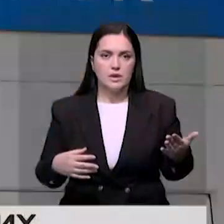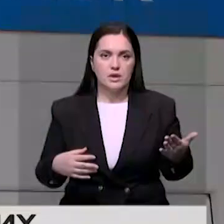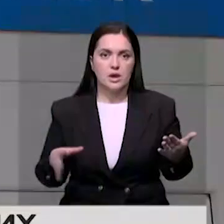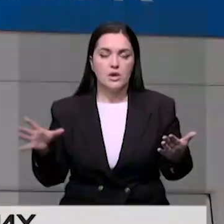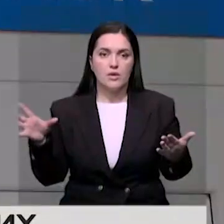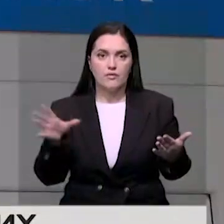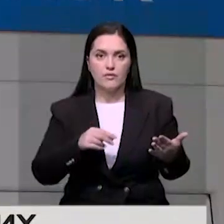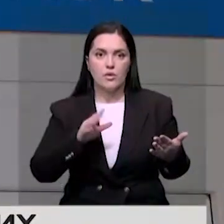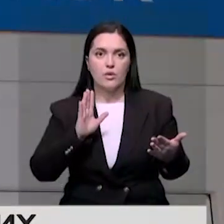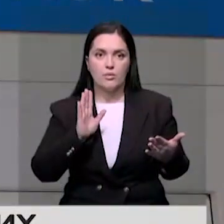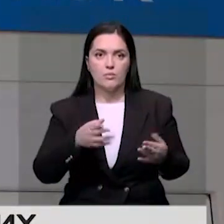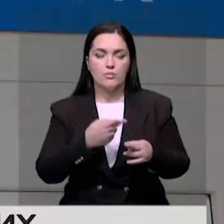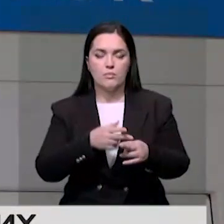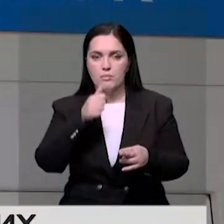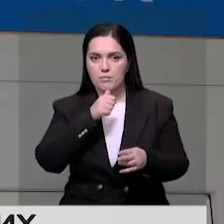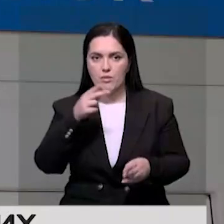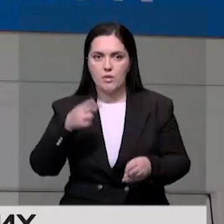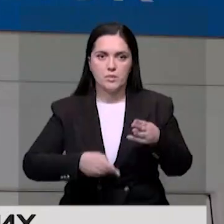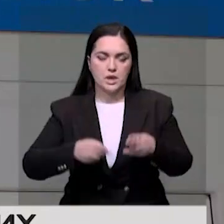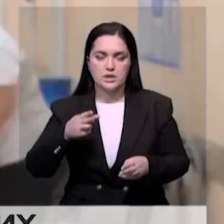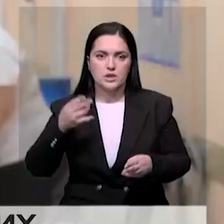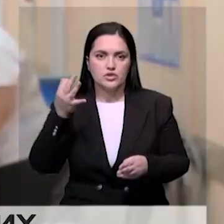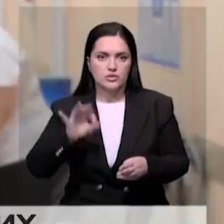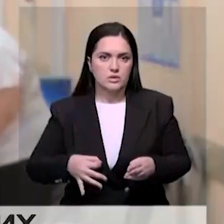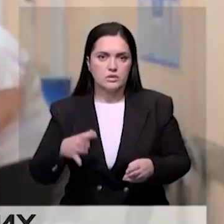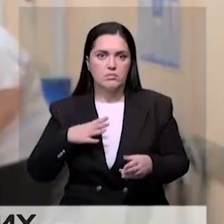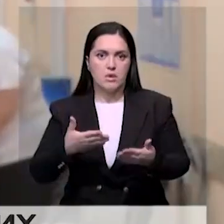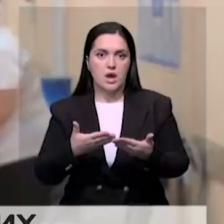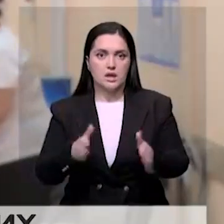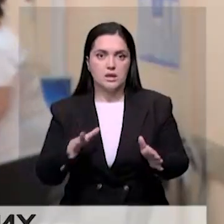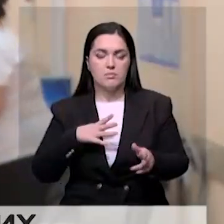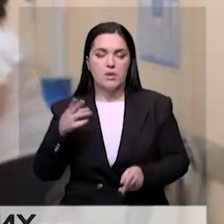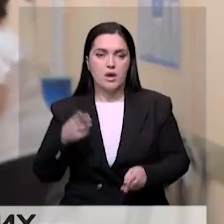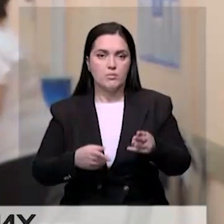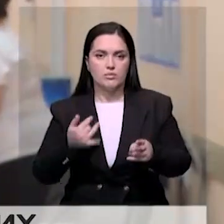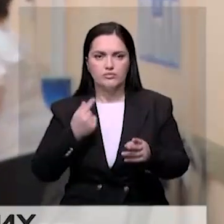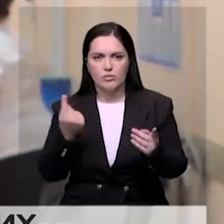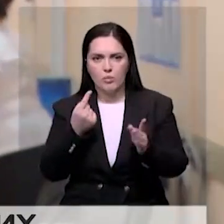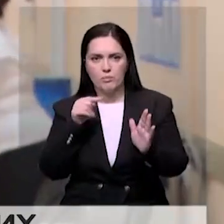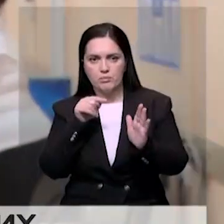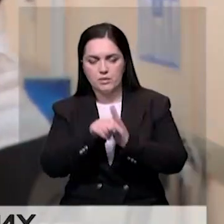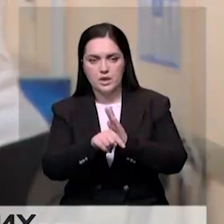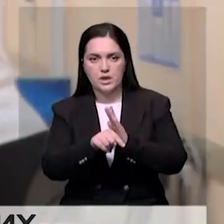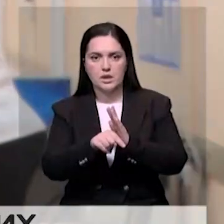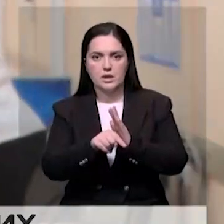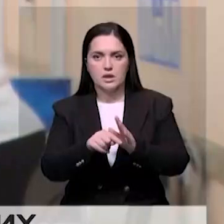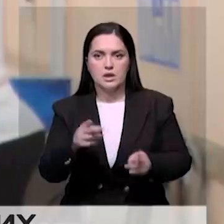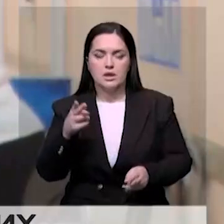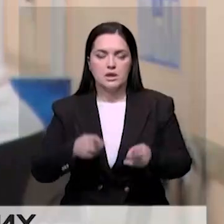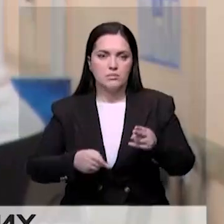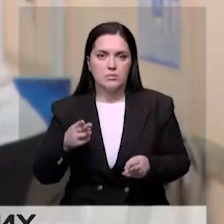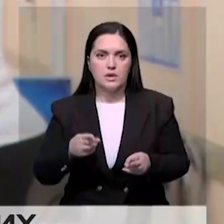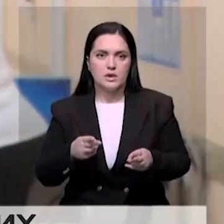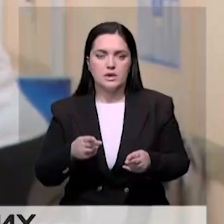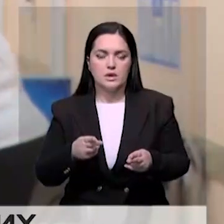провести малоинвазивным методом. Часто эти операции проводили открытым способом. Плюс малоинвазивных операций